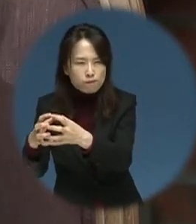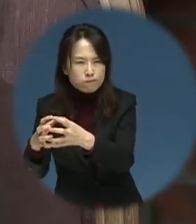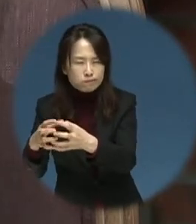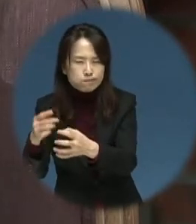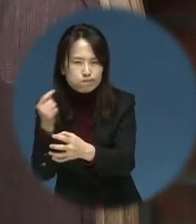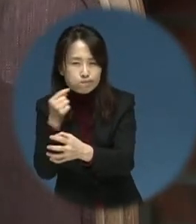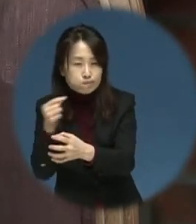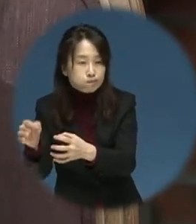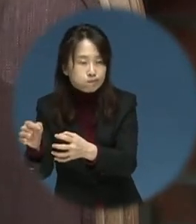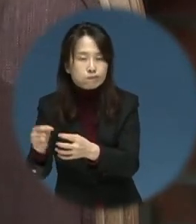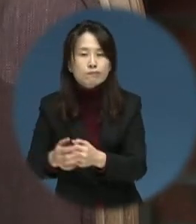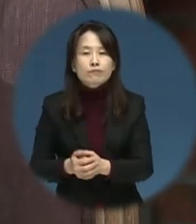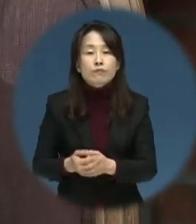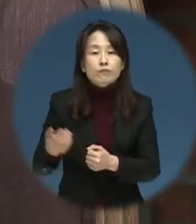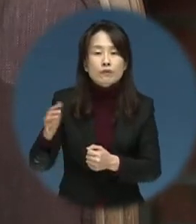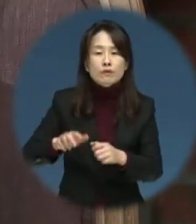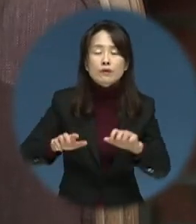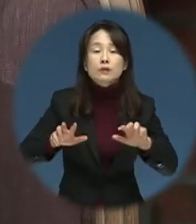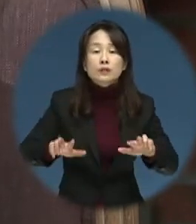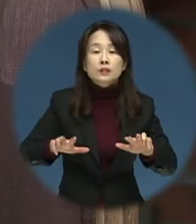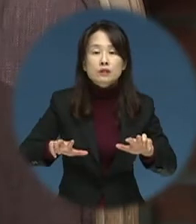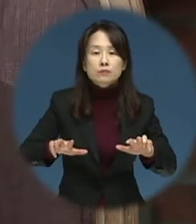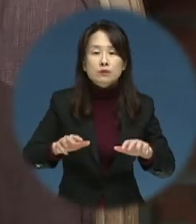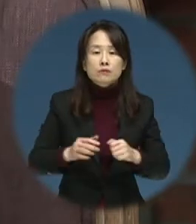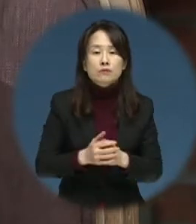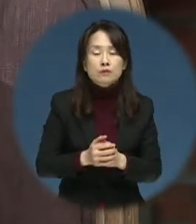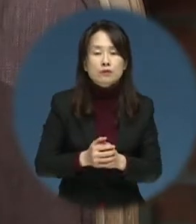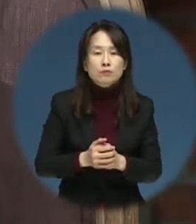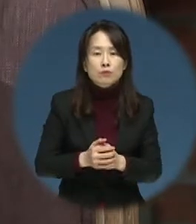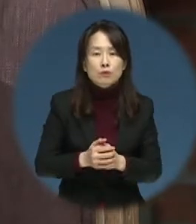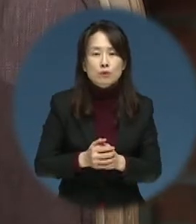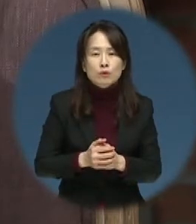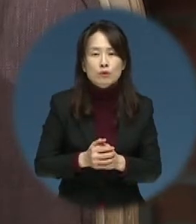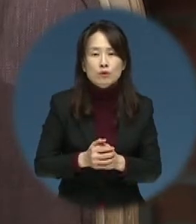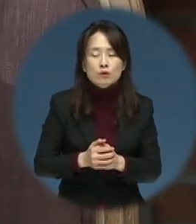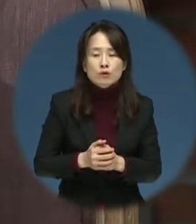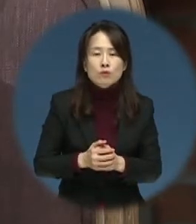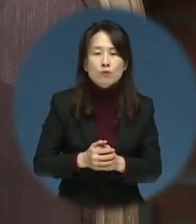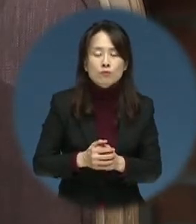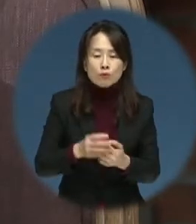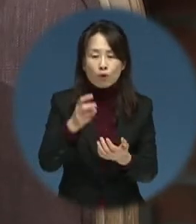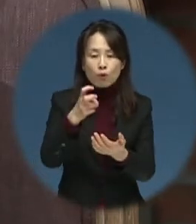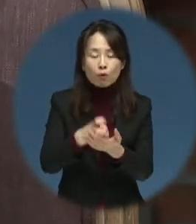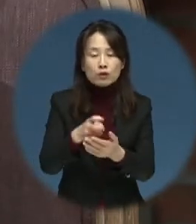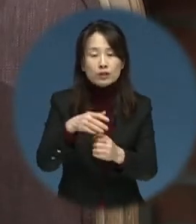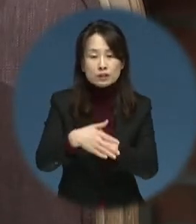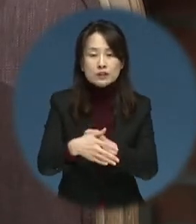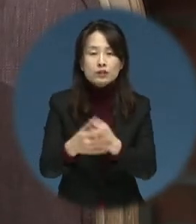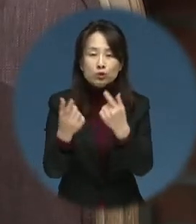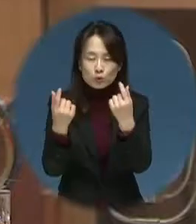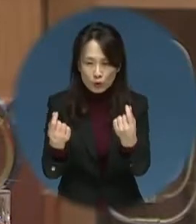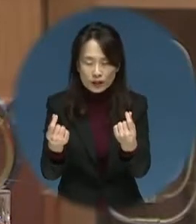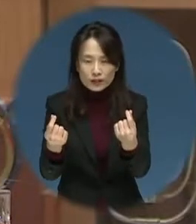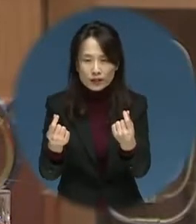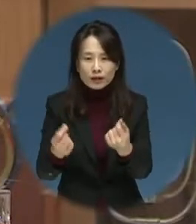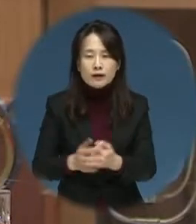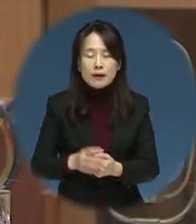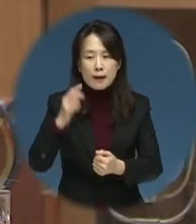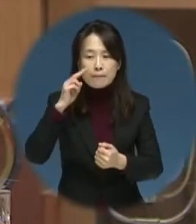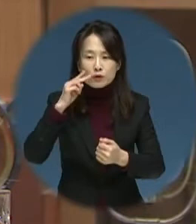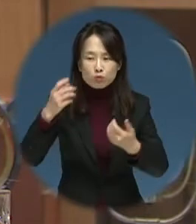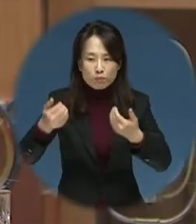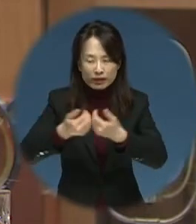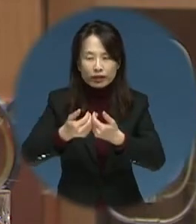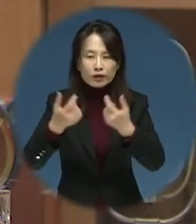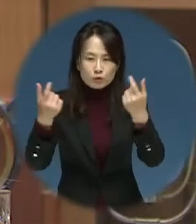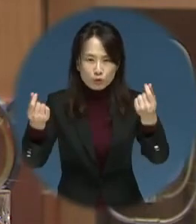이후에는 순위 시야 할 것 없이 원리주의가 굉장히 반미 반수구를 표방하고 있습니다. 네, 극히